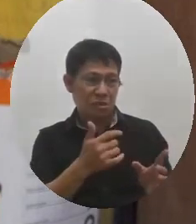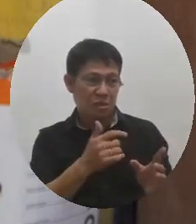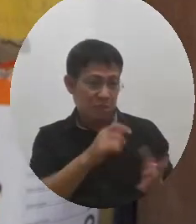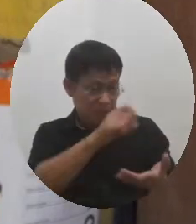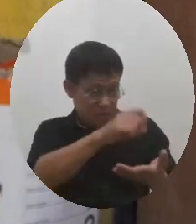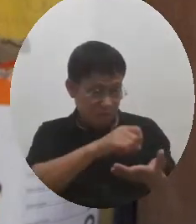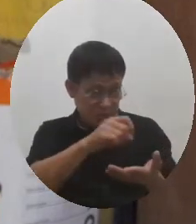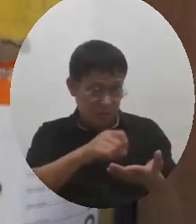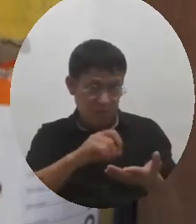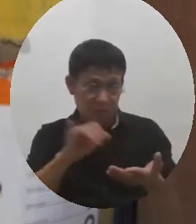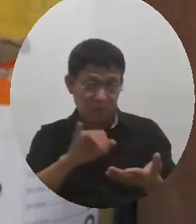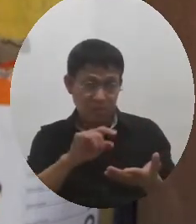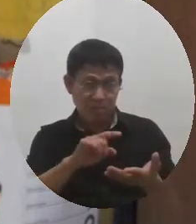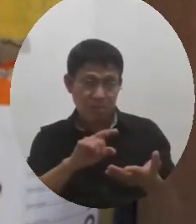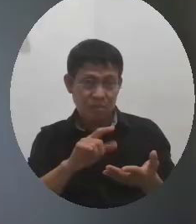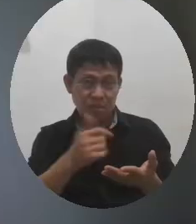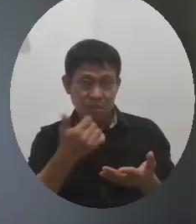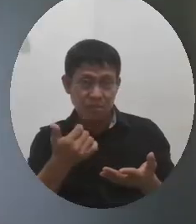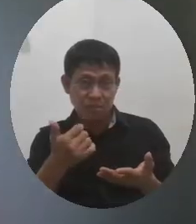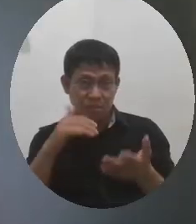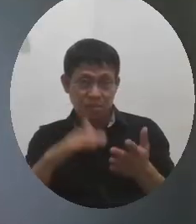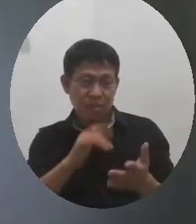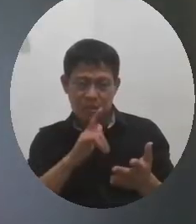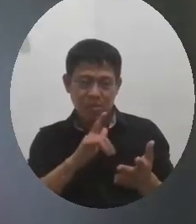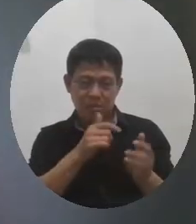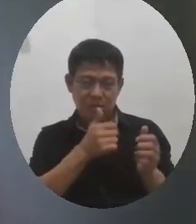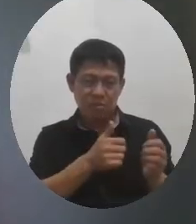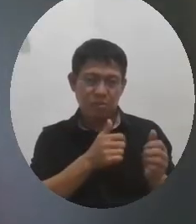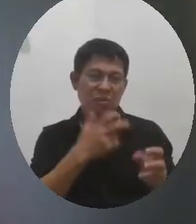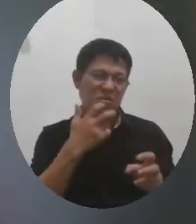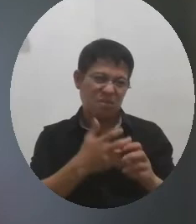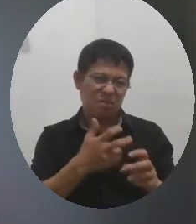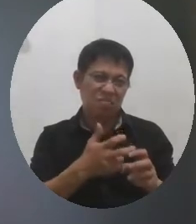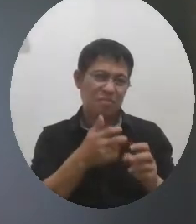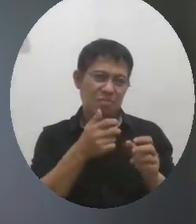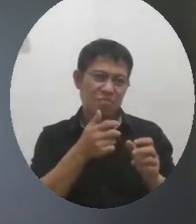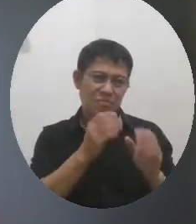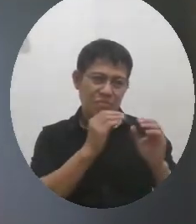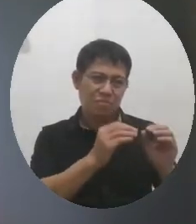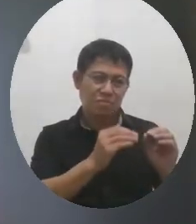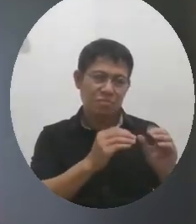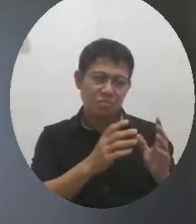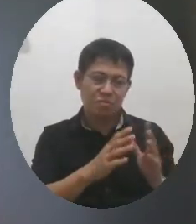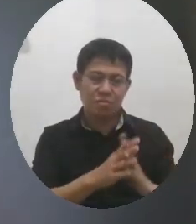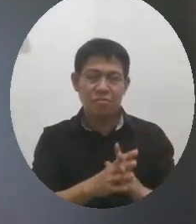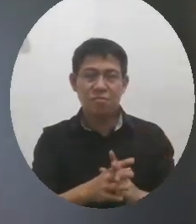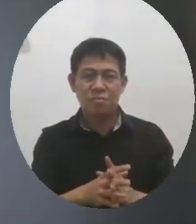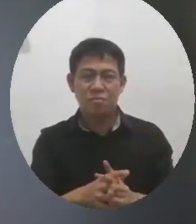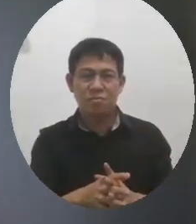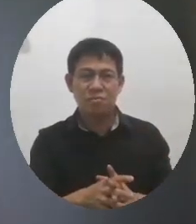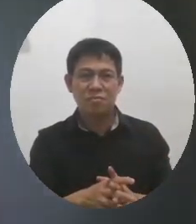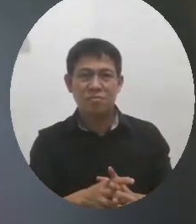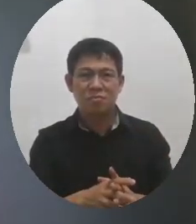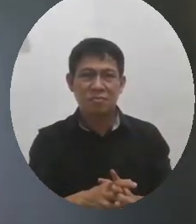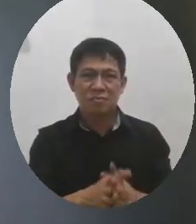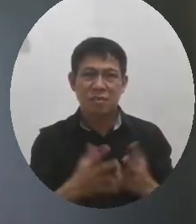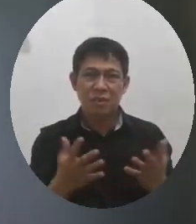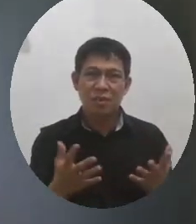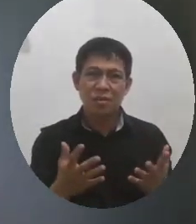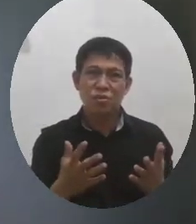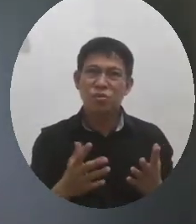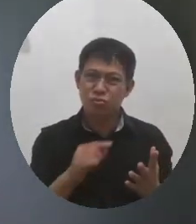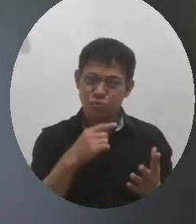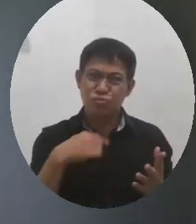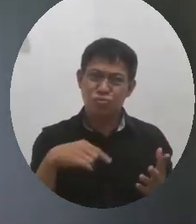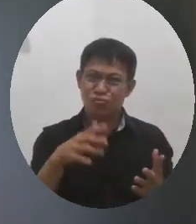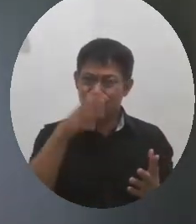po niya talagang gawin. Yun po. Sa kabila ng sitwasyon ni Rob, laban lang yung maghanap at hindi sila sumusulat.